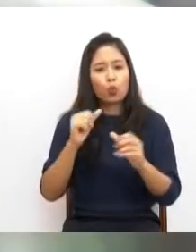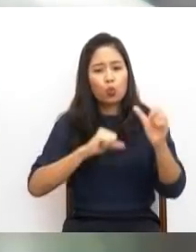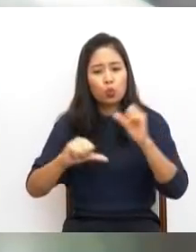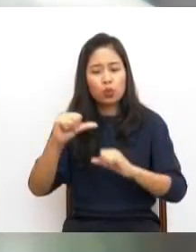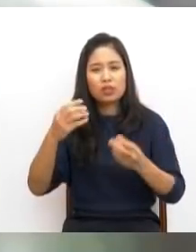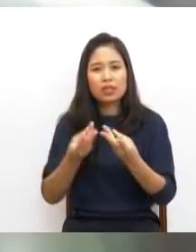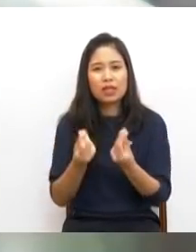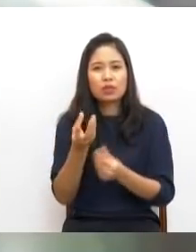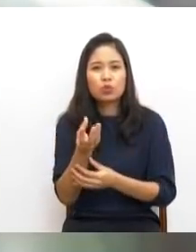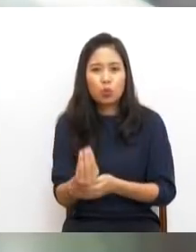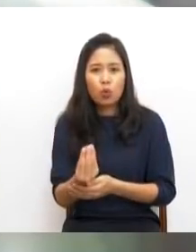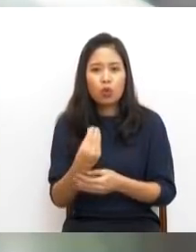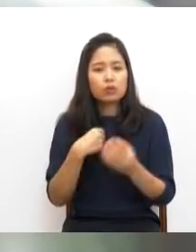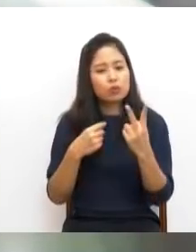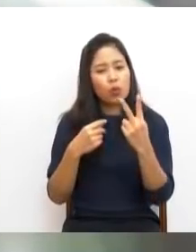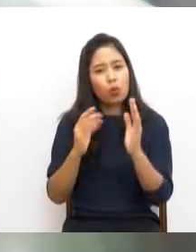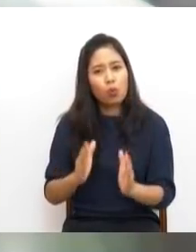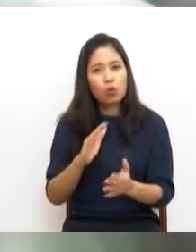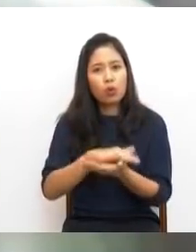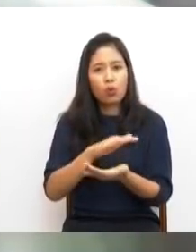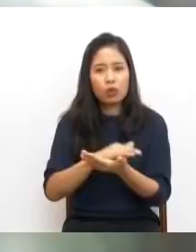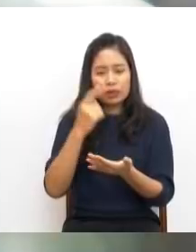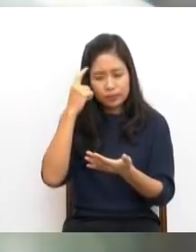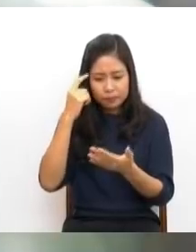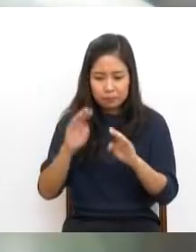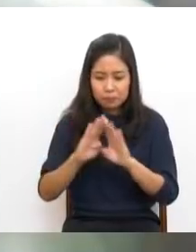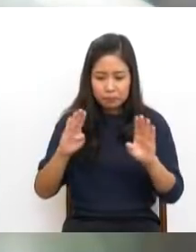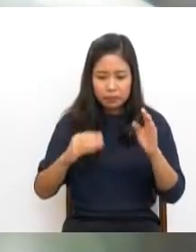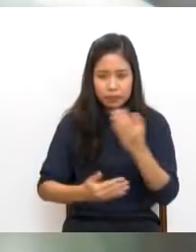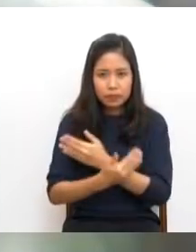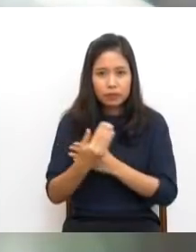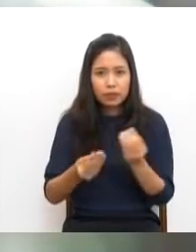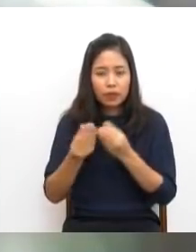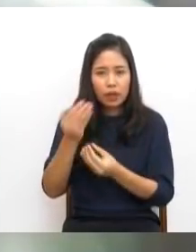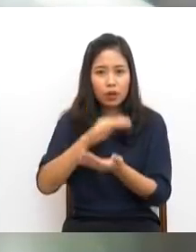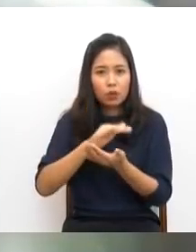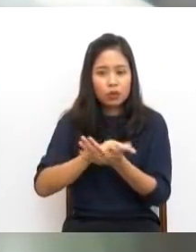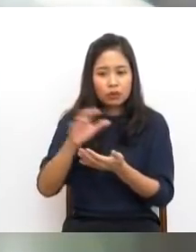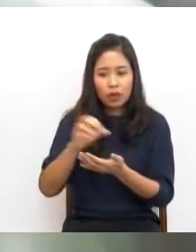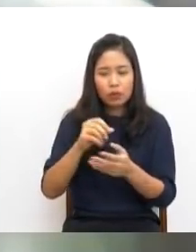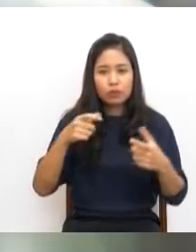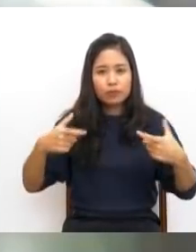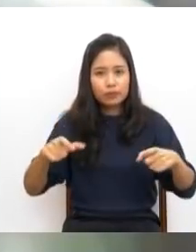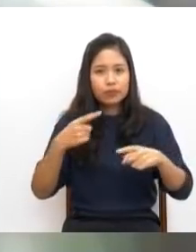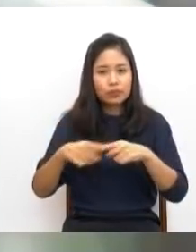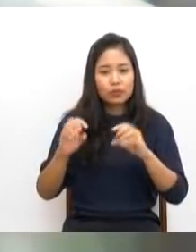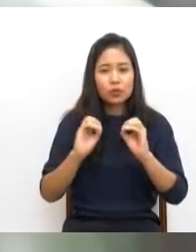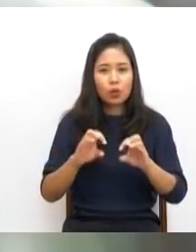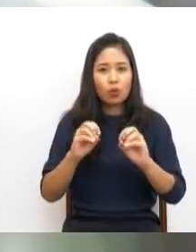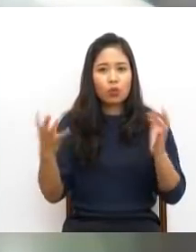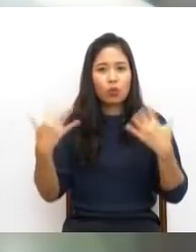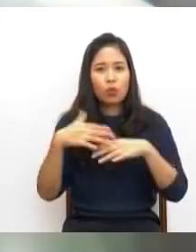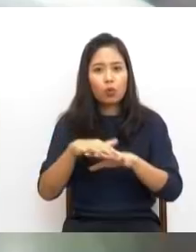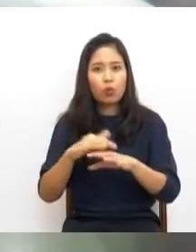ค่ะซึ่งเพราะฉะนั้นโครงการนี้เป็นโครงการที่เปิดโอกาสให้คุณครูทุกโรงเรียนที่อยู่ในประเทศไทยในการที่จะเข้าร่วมขอเพียงแค่ว่